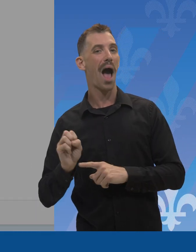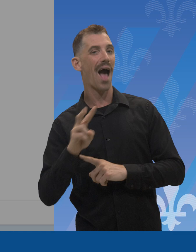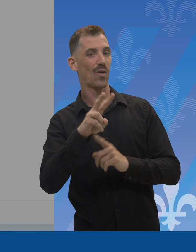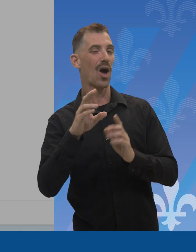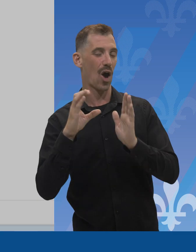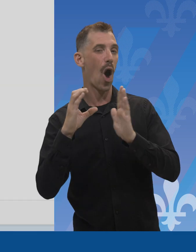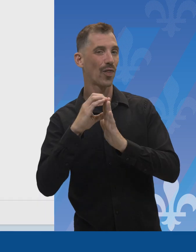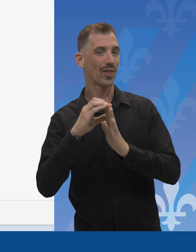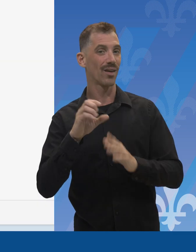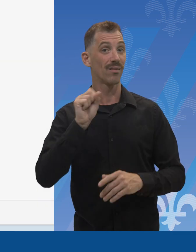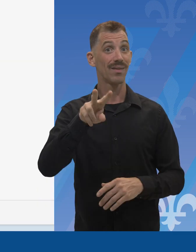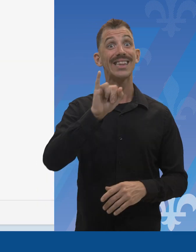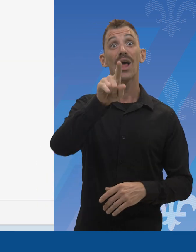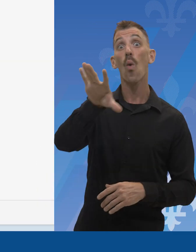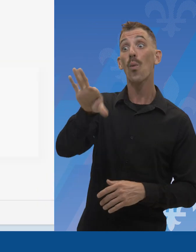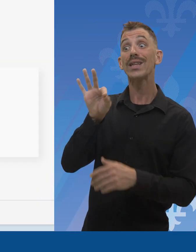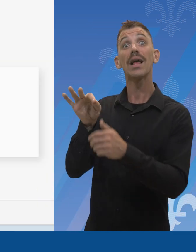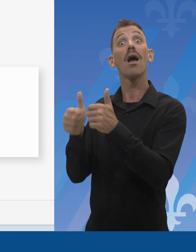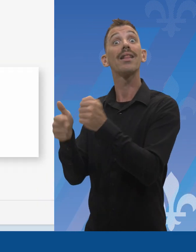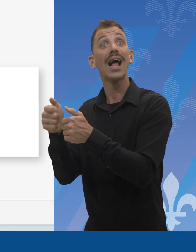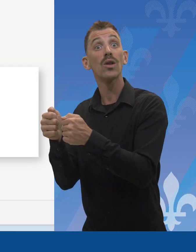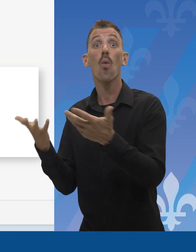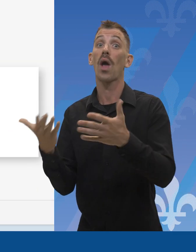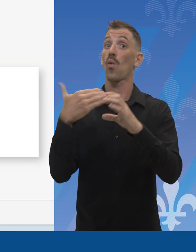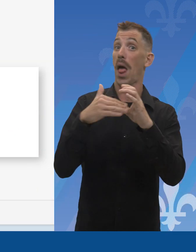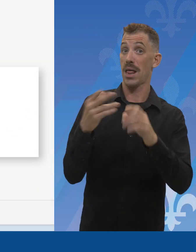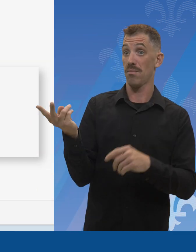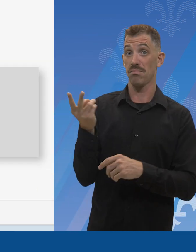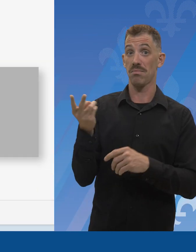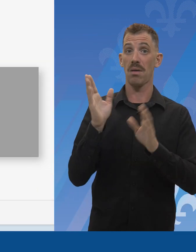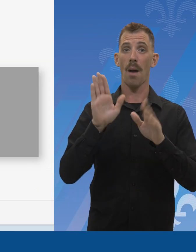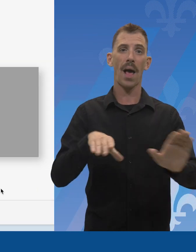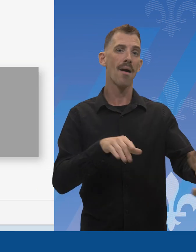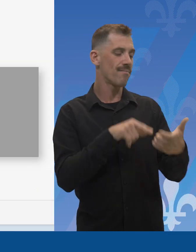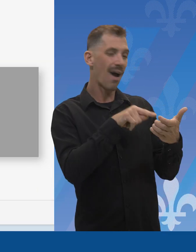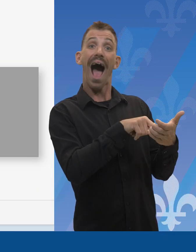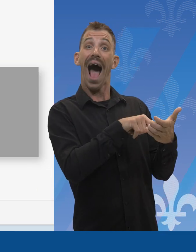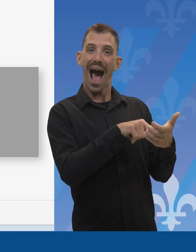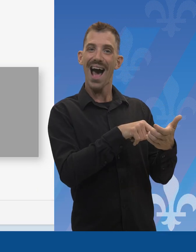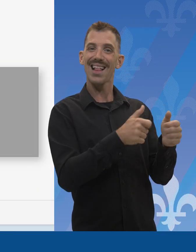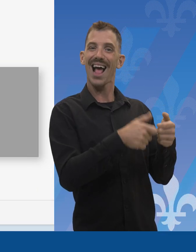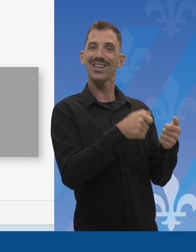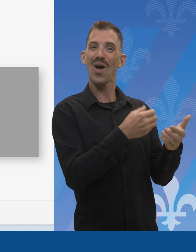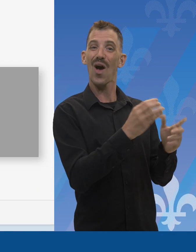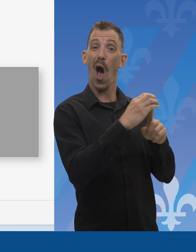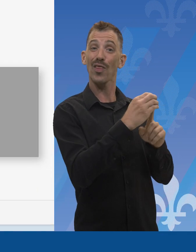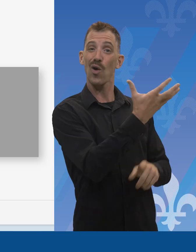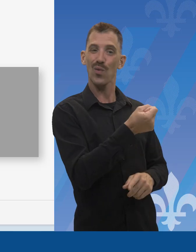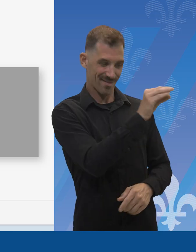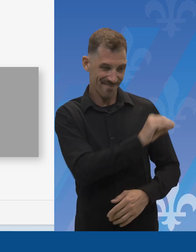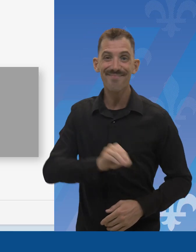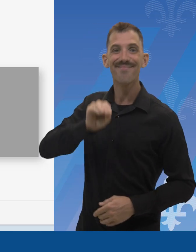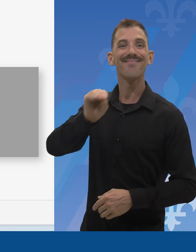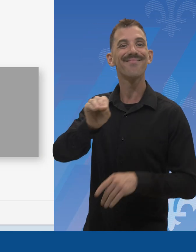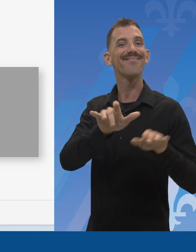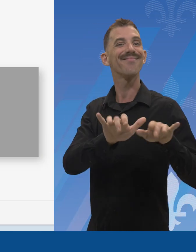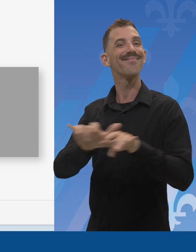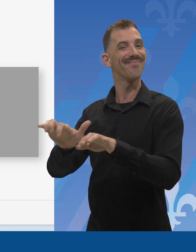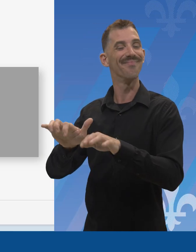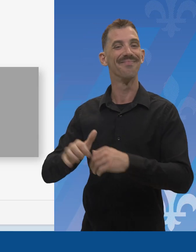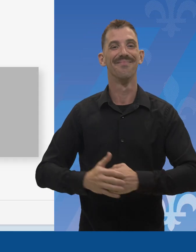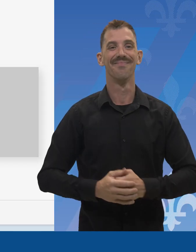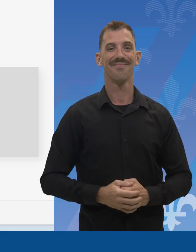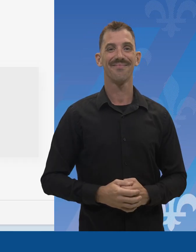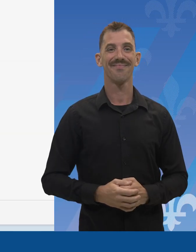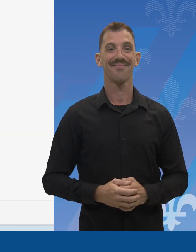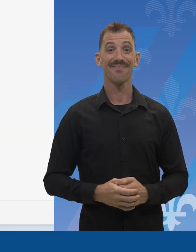sur Envoyer le code si vous choisissez le texto ou le courriel. Consultez ensuite vos textos ou vos messages courriels et inscrivez le code de